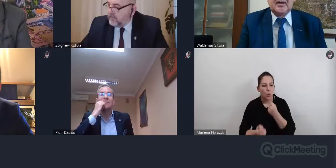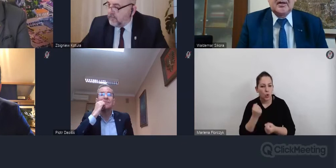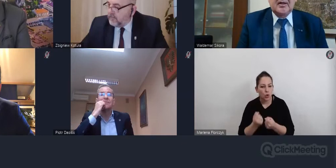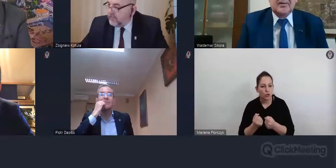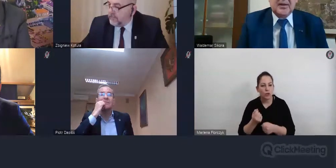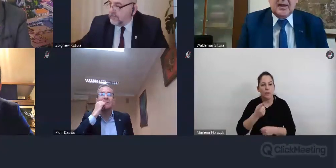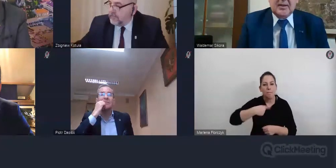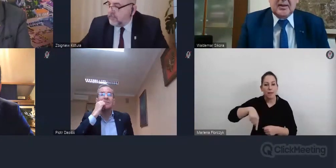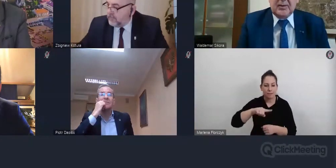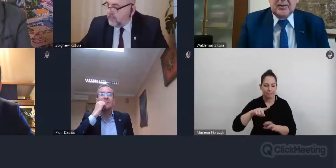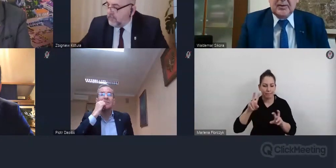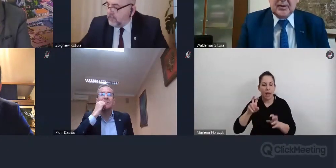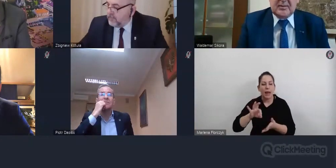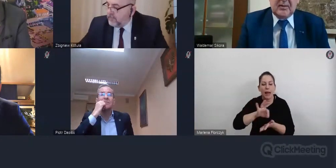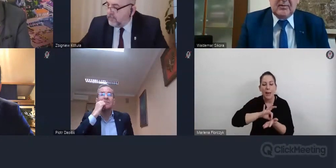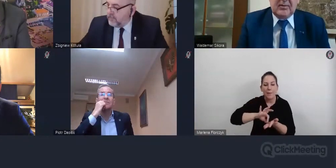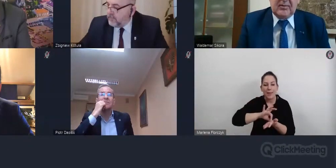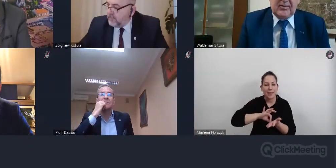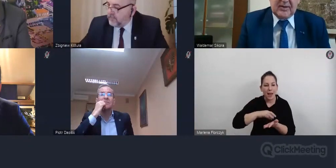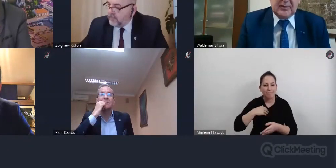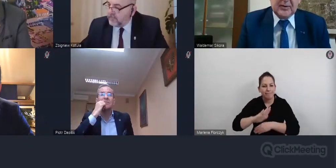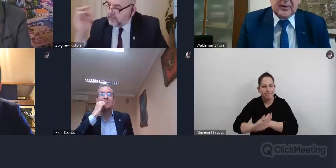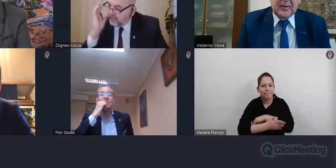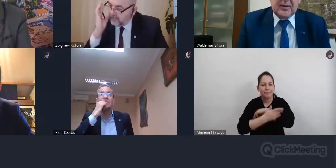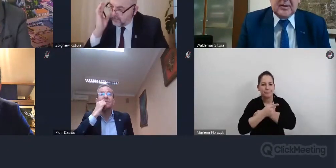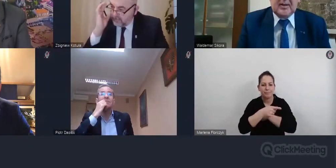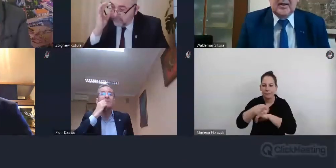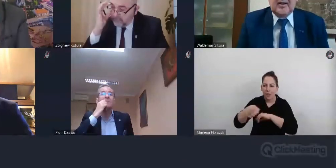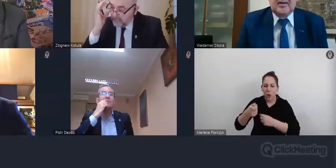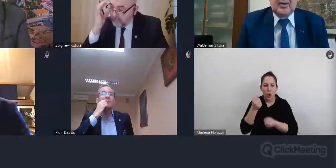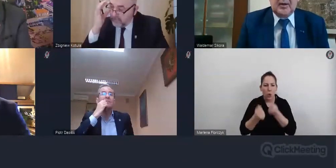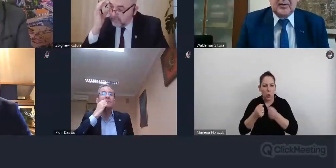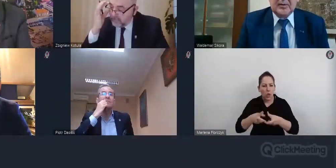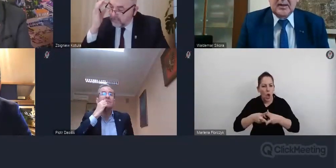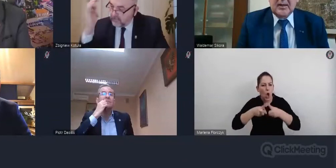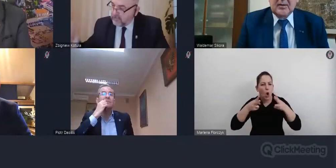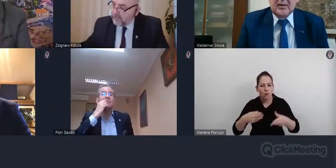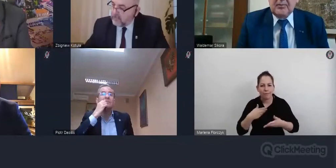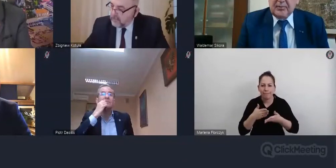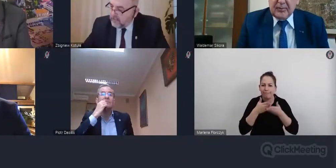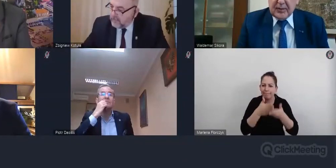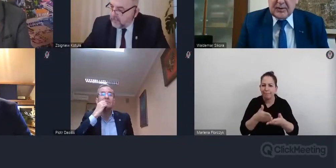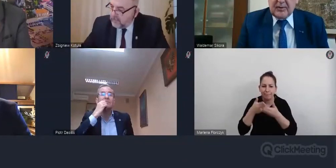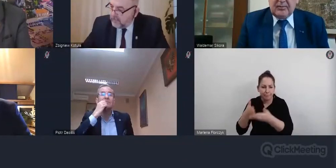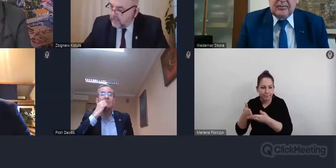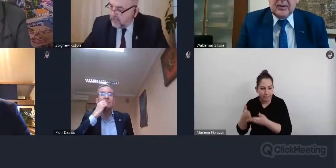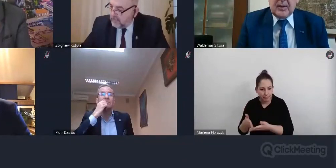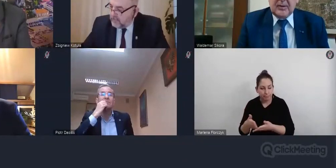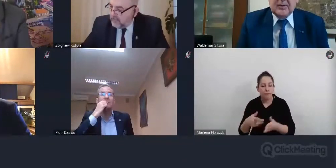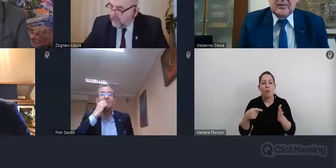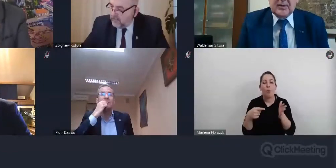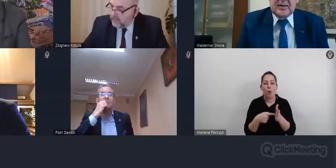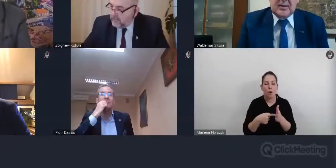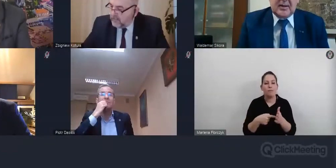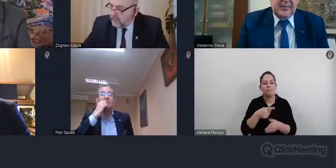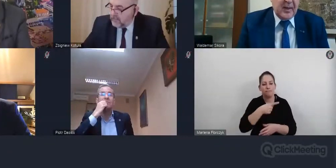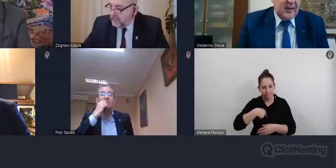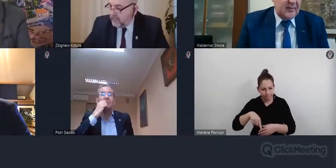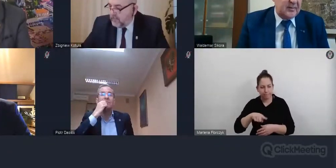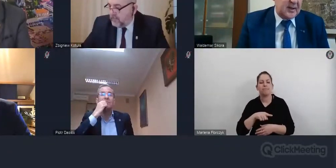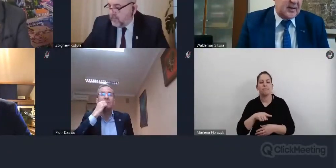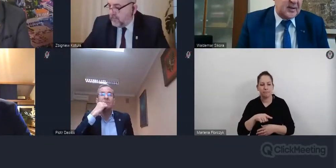gmina wspierali te podmioty, żeby im w tym trudnym okresie pomóc. To mamy to